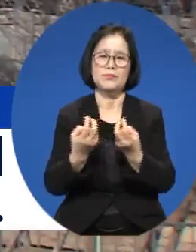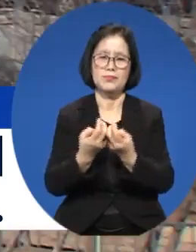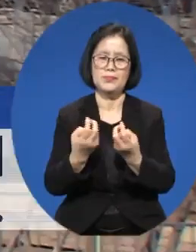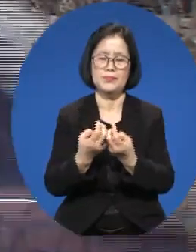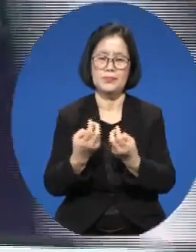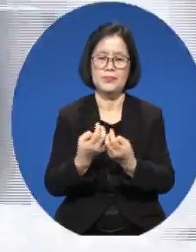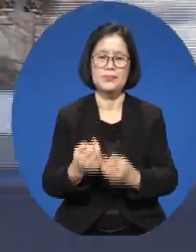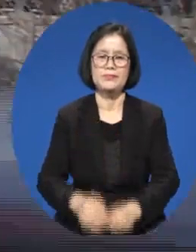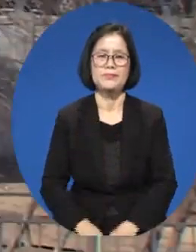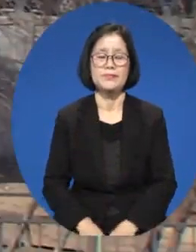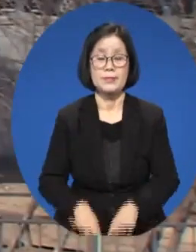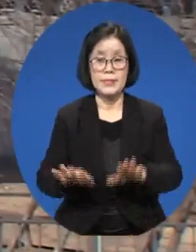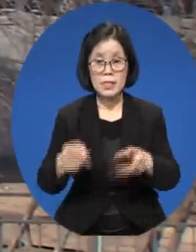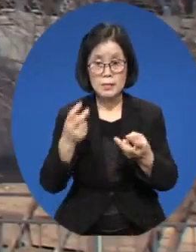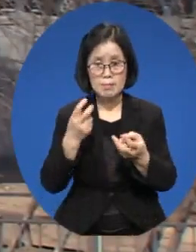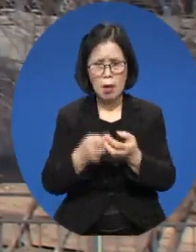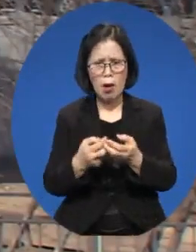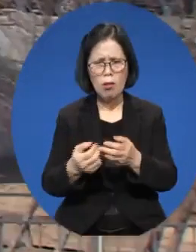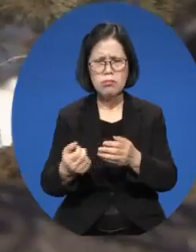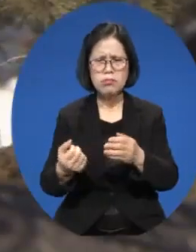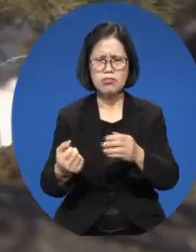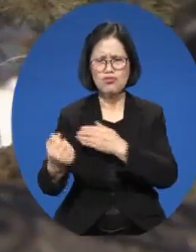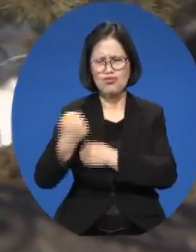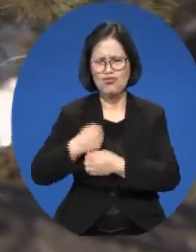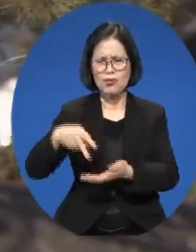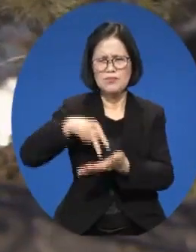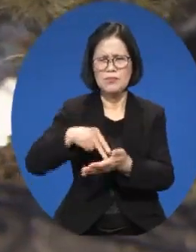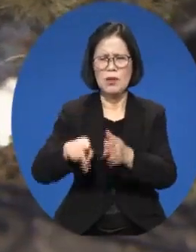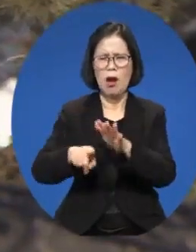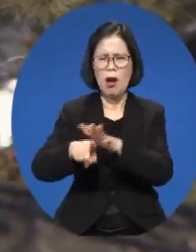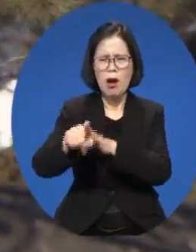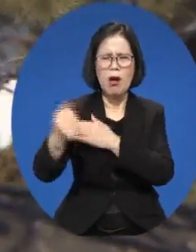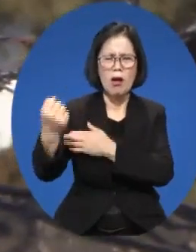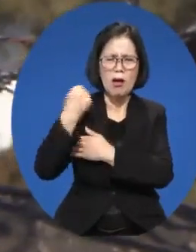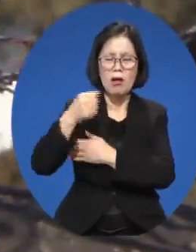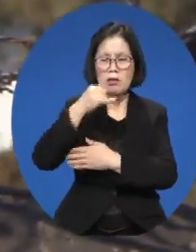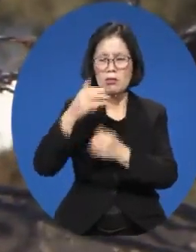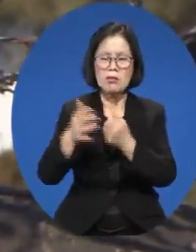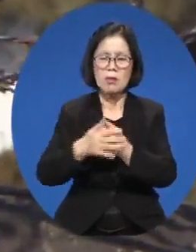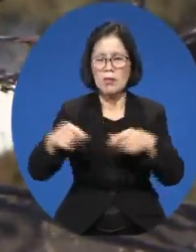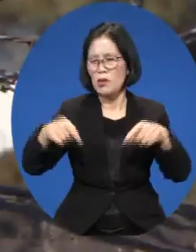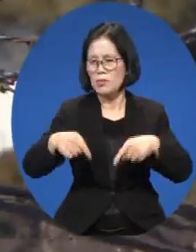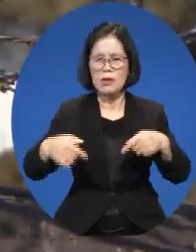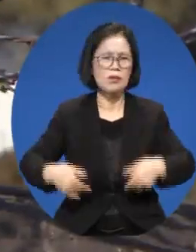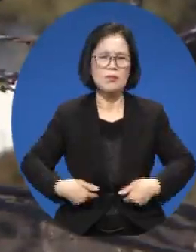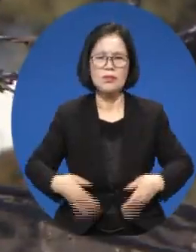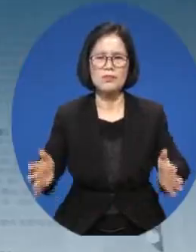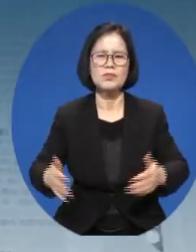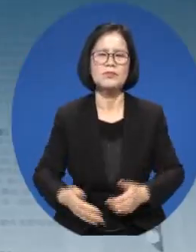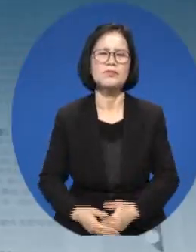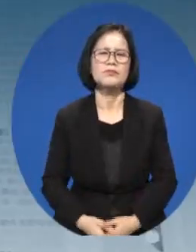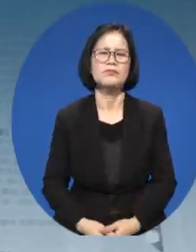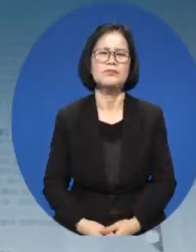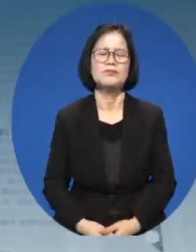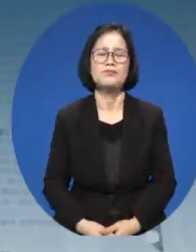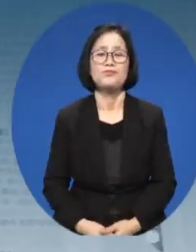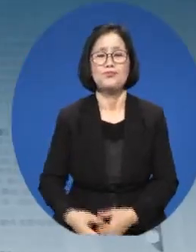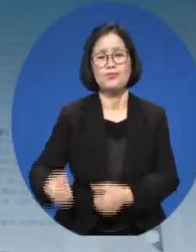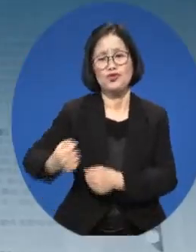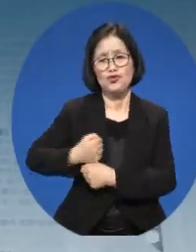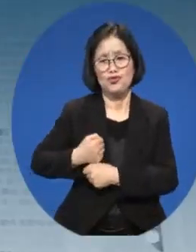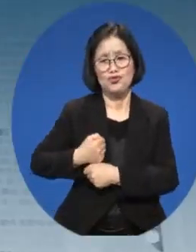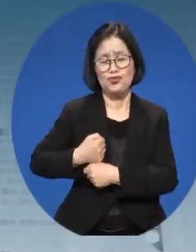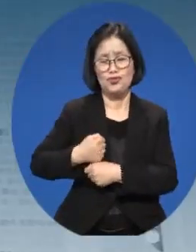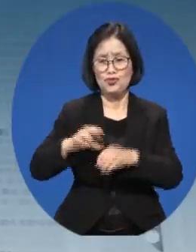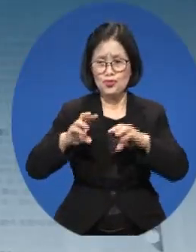편액 밥상 위에 있는 군 입장에선 협상이 굳이 필요하지 않기 때문입니다 굼 주둔지